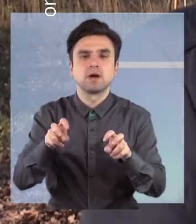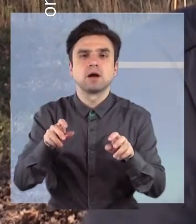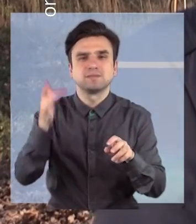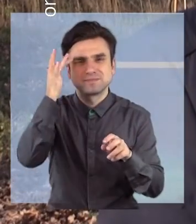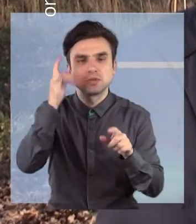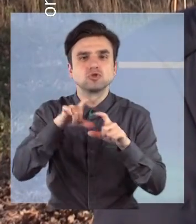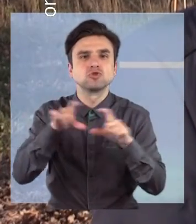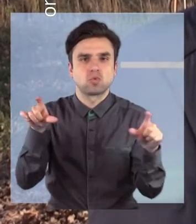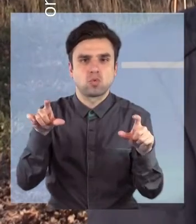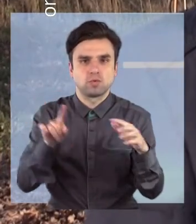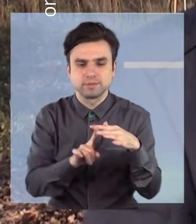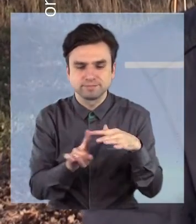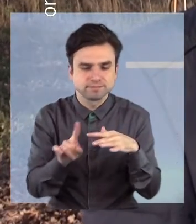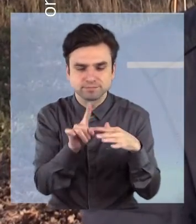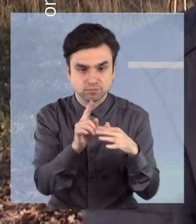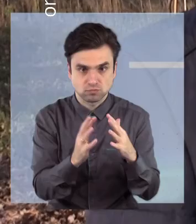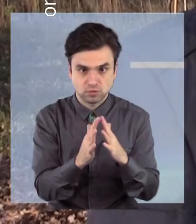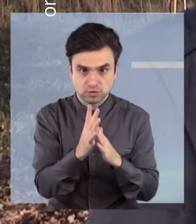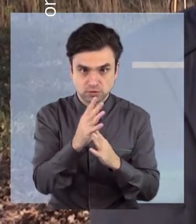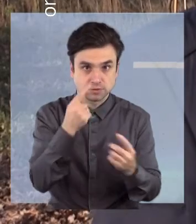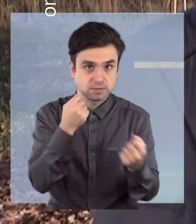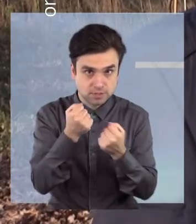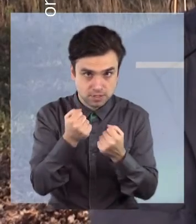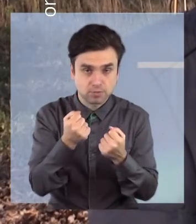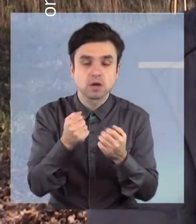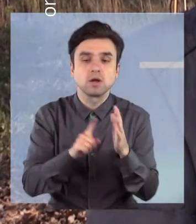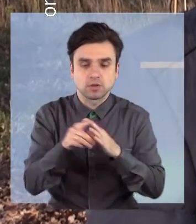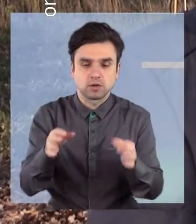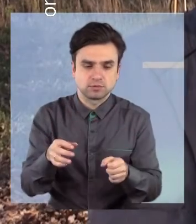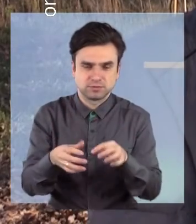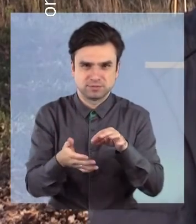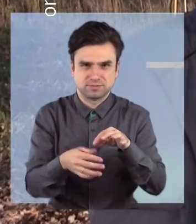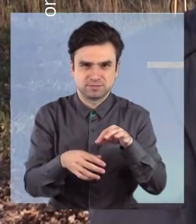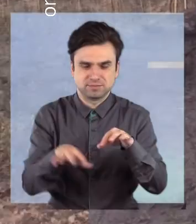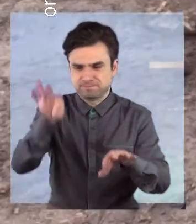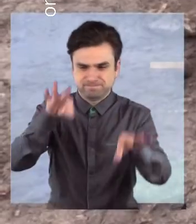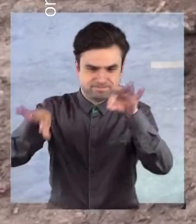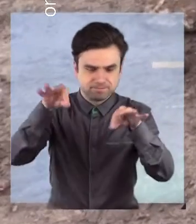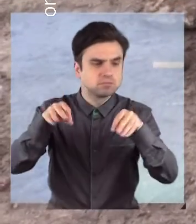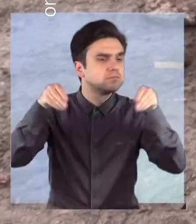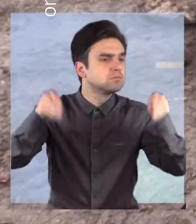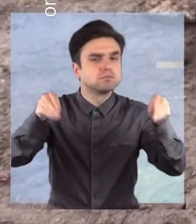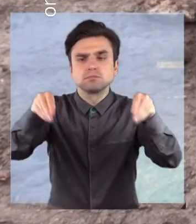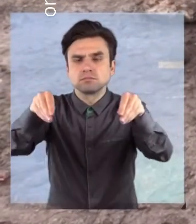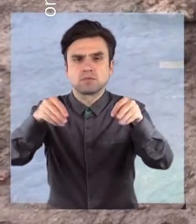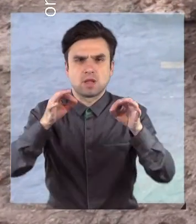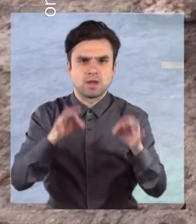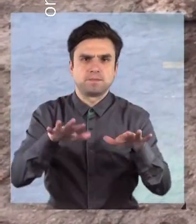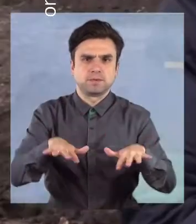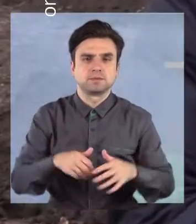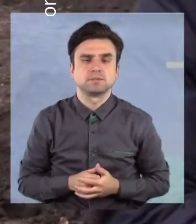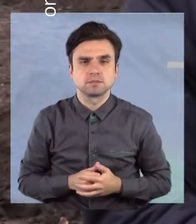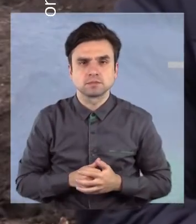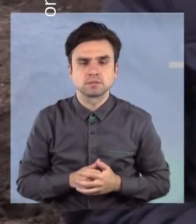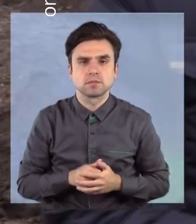больше, мы их пересадим, и они будут радоваться еще ближайшие 100-200 лет своей красотой, своей величием. Нагадаю, взимку